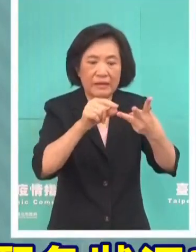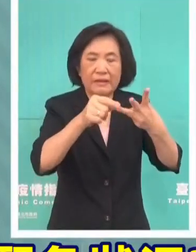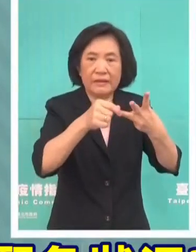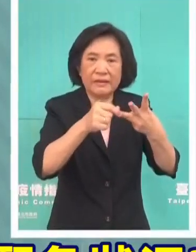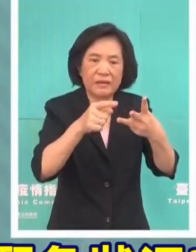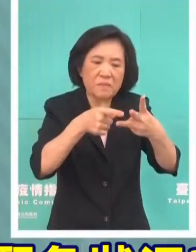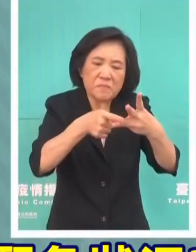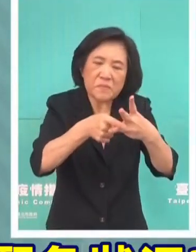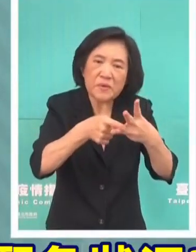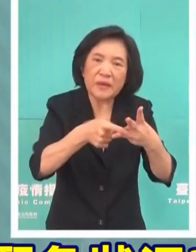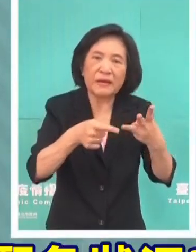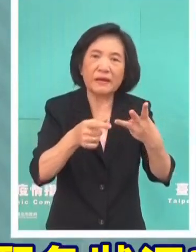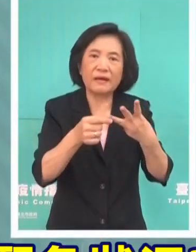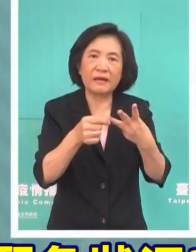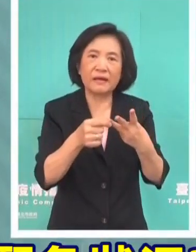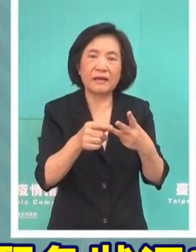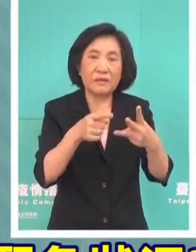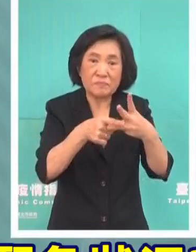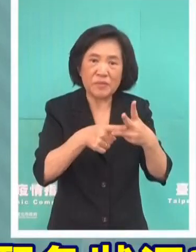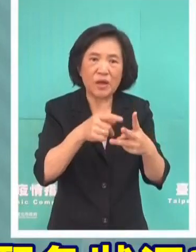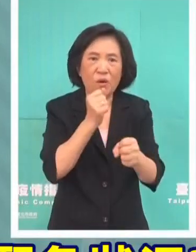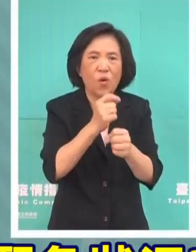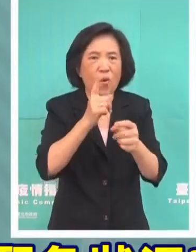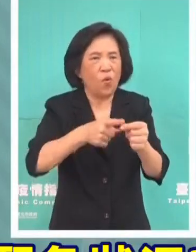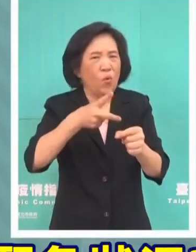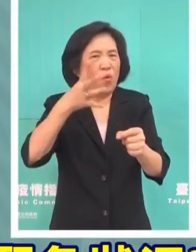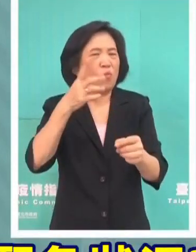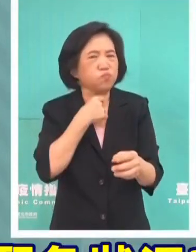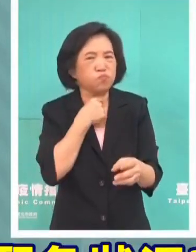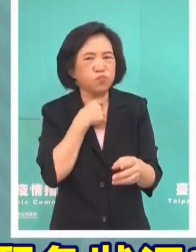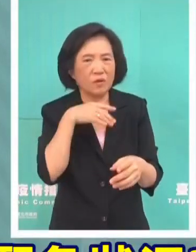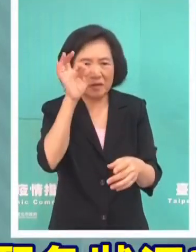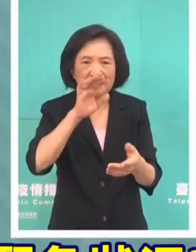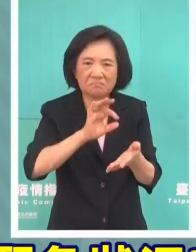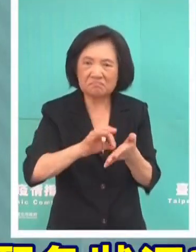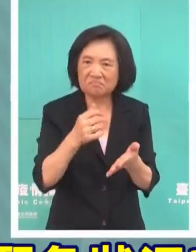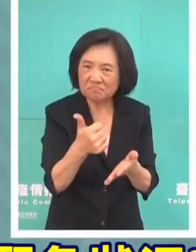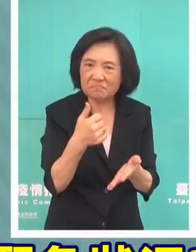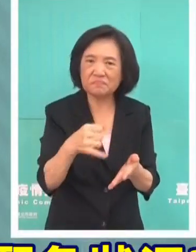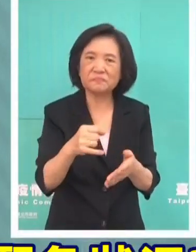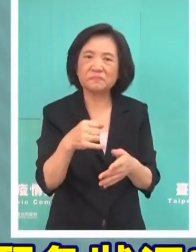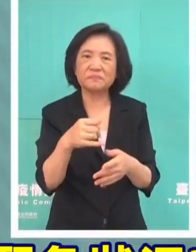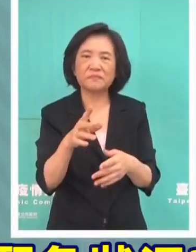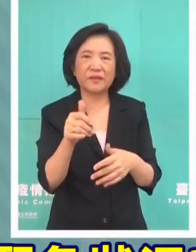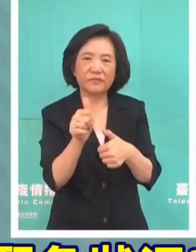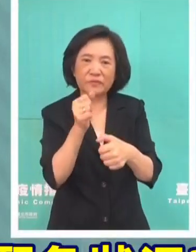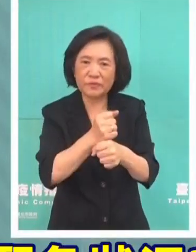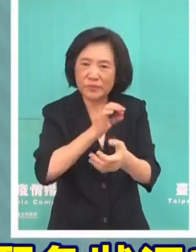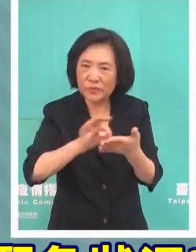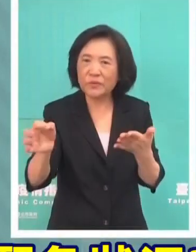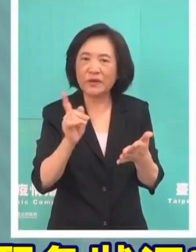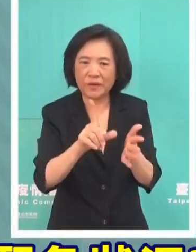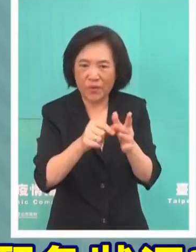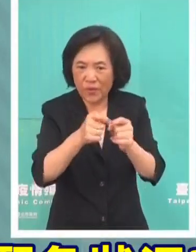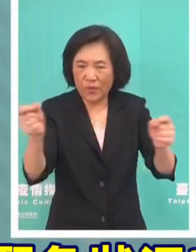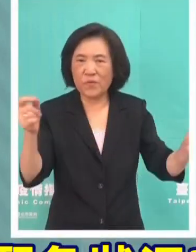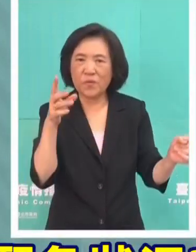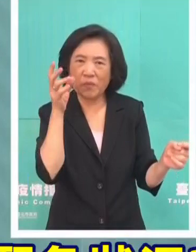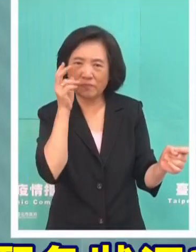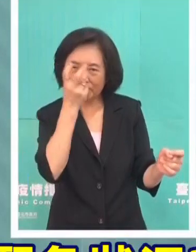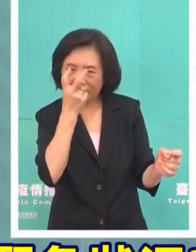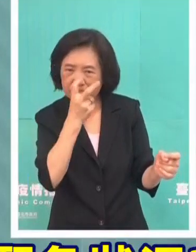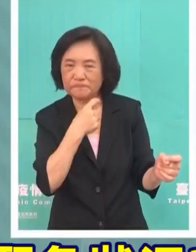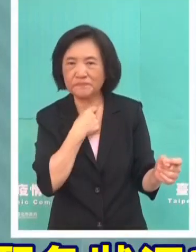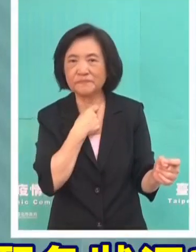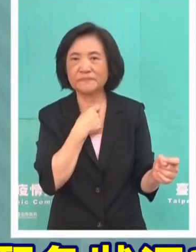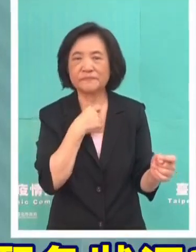做了一半，因为我说临床三期要做很多年嘛哈，要看这个有效性的副作用哈，要观察比较长的时间，所以它大概做